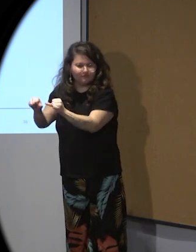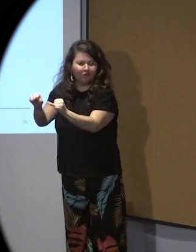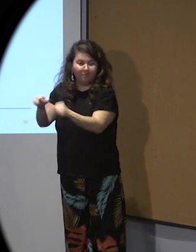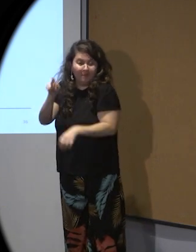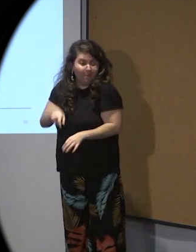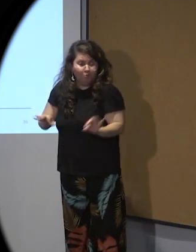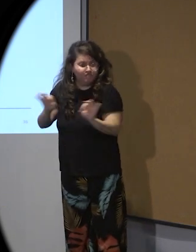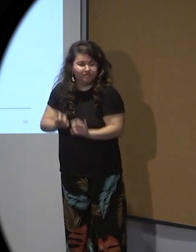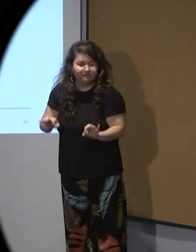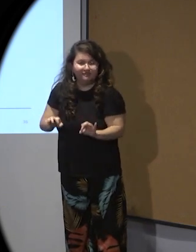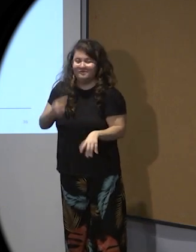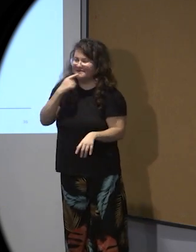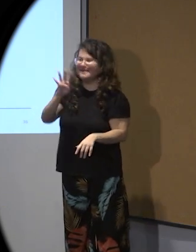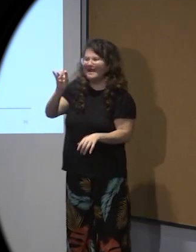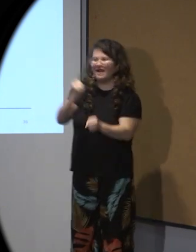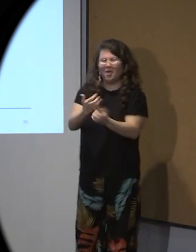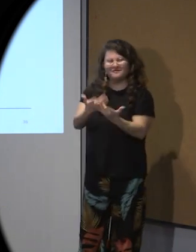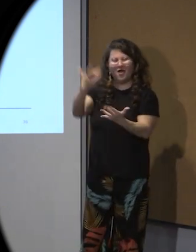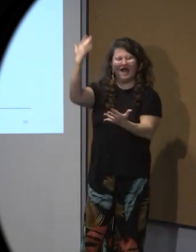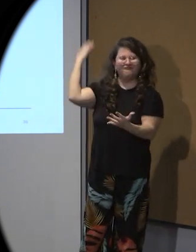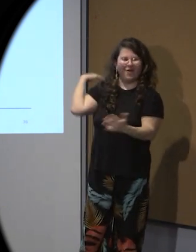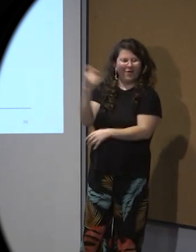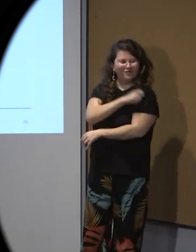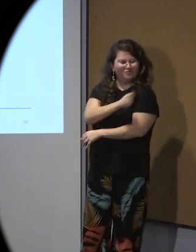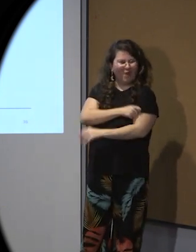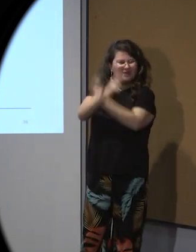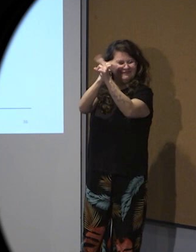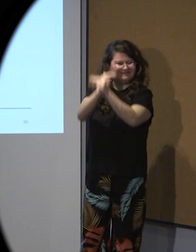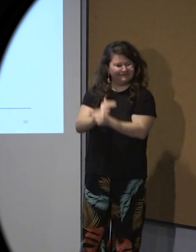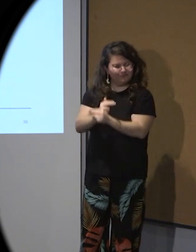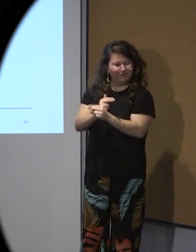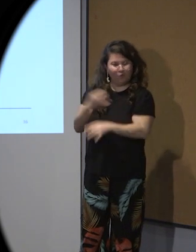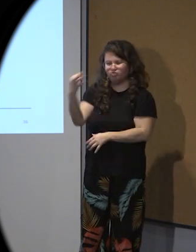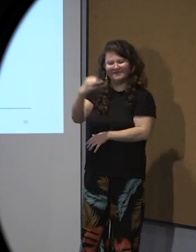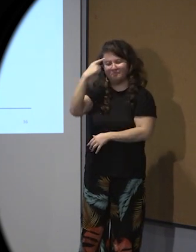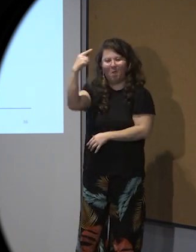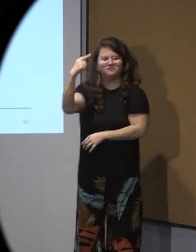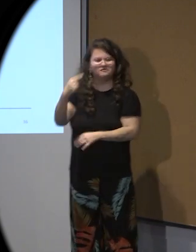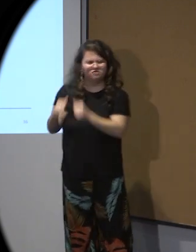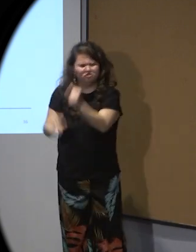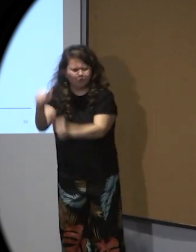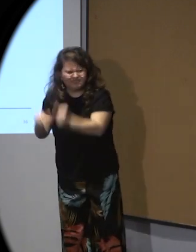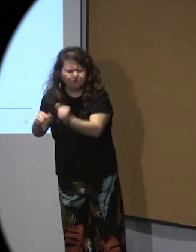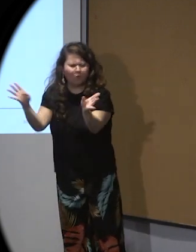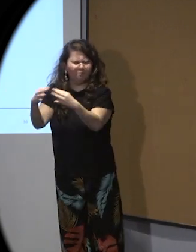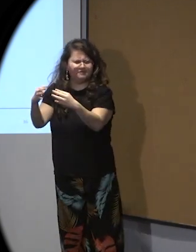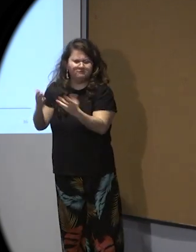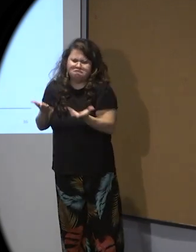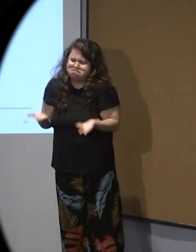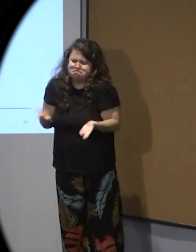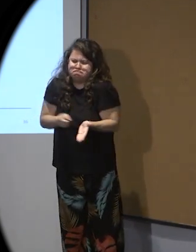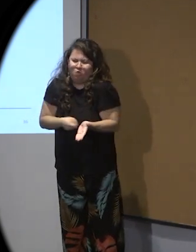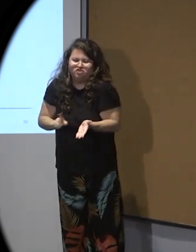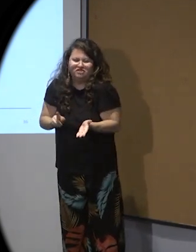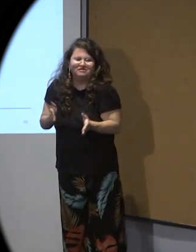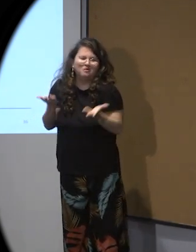disait sport, c'était la compète. Oui, Moi, bien alors sûr, moi, je suis un non, mais ancien sportif Franchement, on a de... bien évolué, mais je- on est je- en retard hein, quand même. Mais bon. Ouais, d'accord.